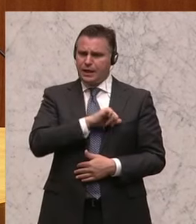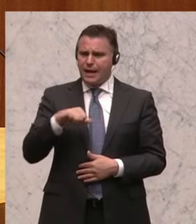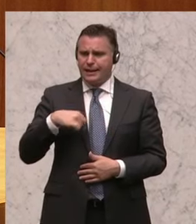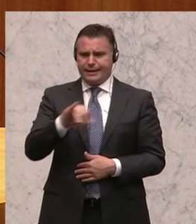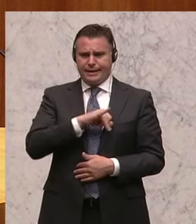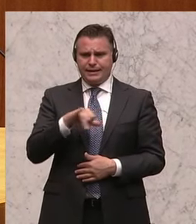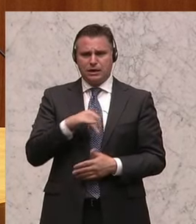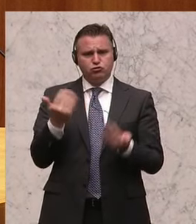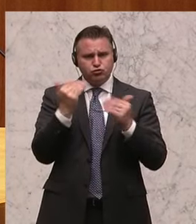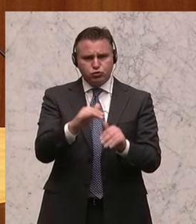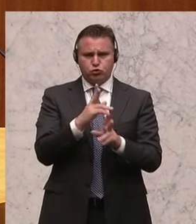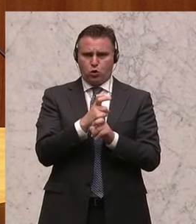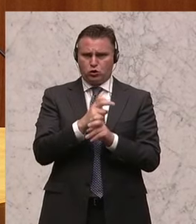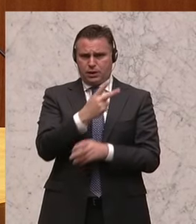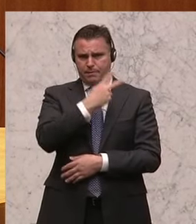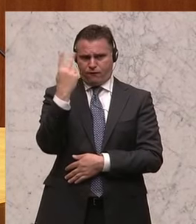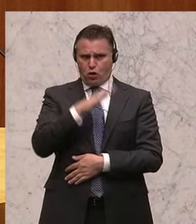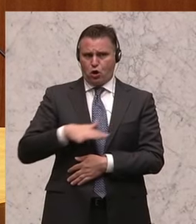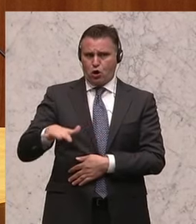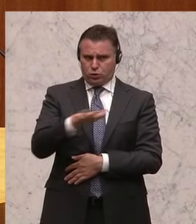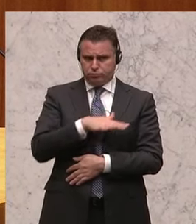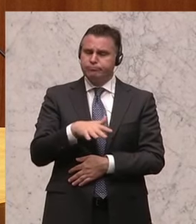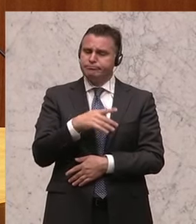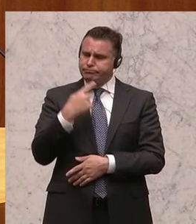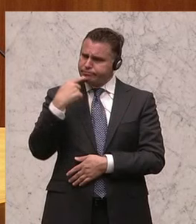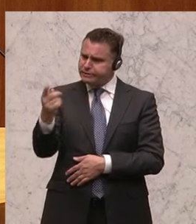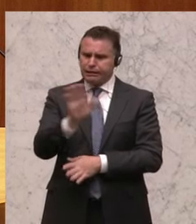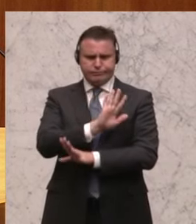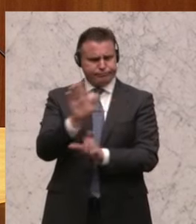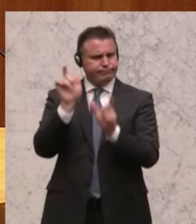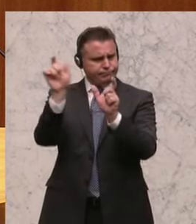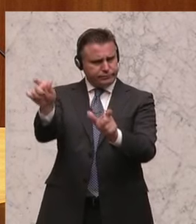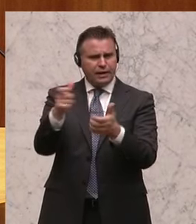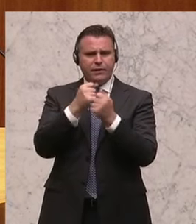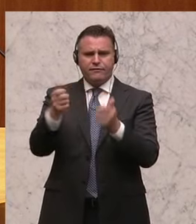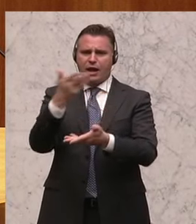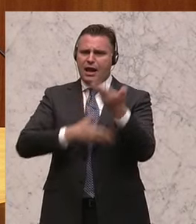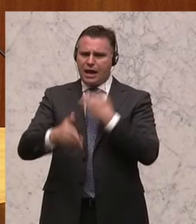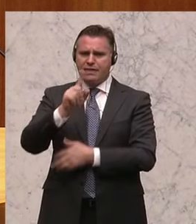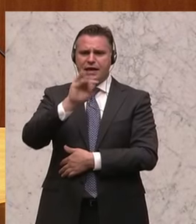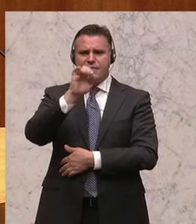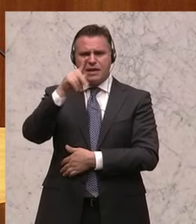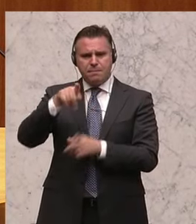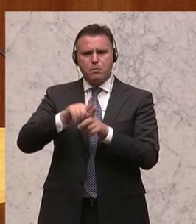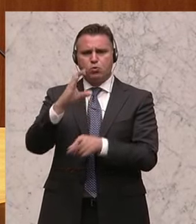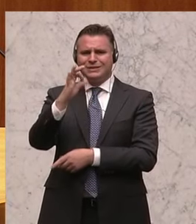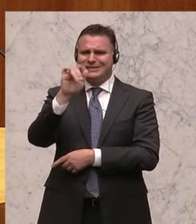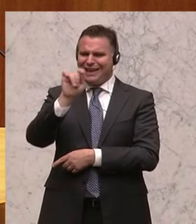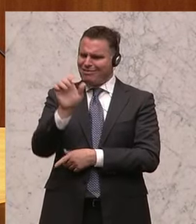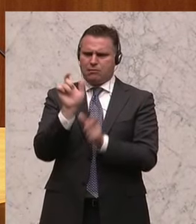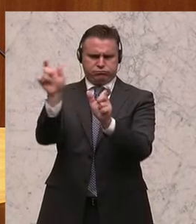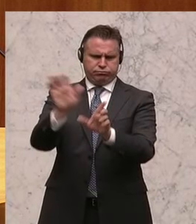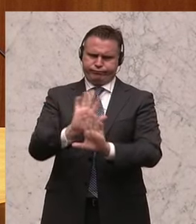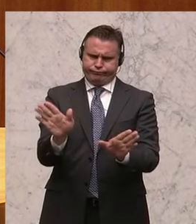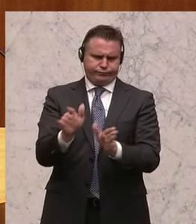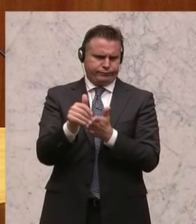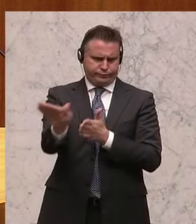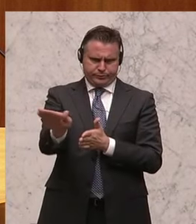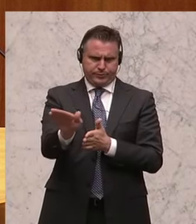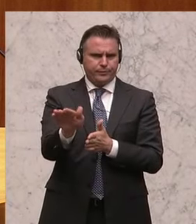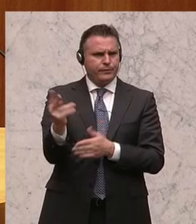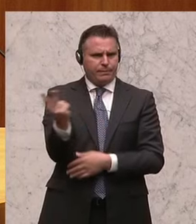des Schutzes der österreichischen Bevölkerung Positionen gegen die Freihandelsabkommen TTIP und CETA zu beziehen und beiden